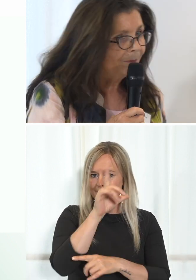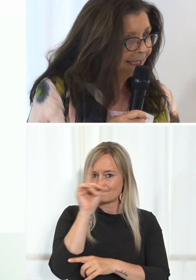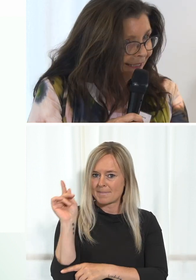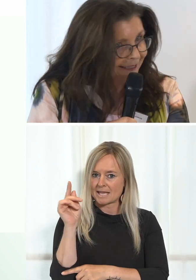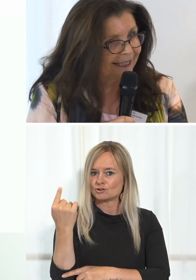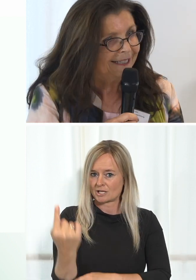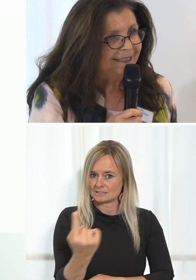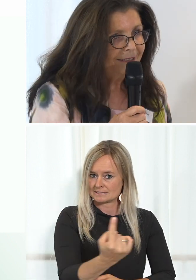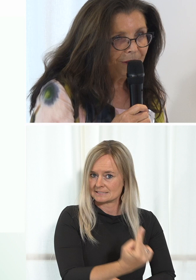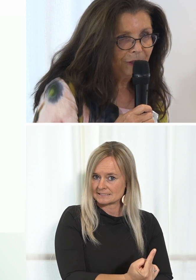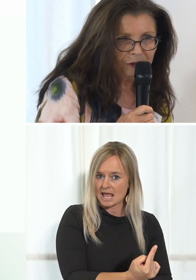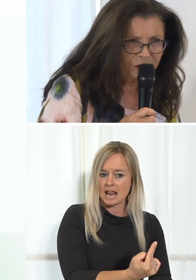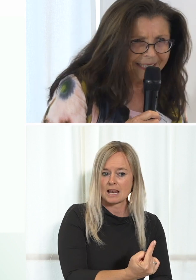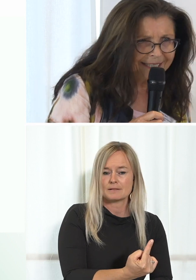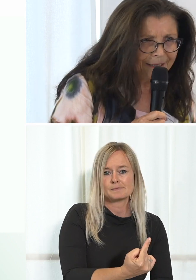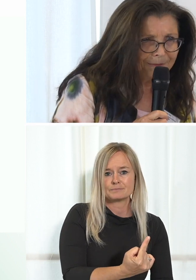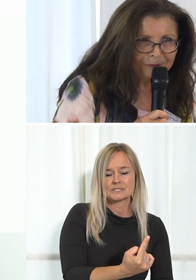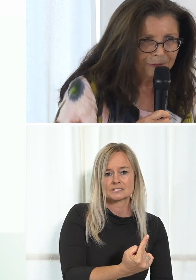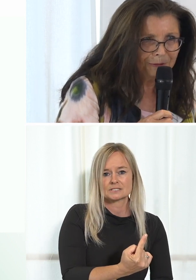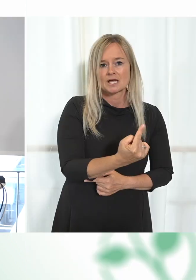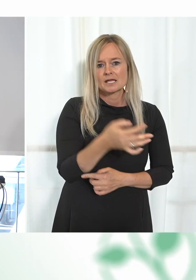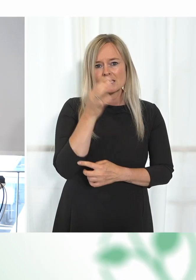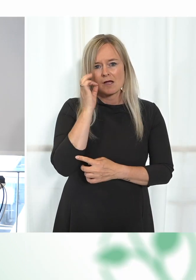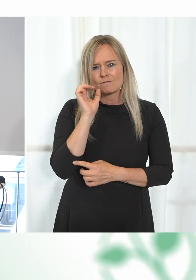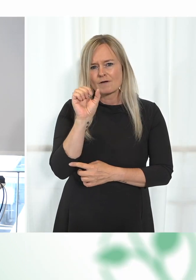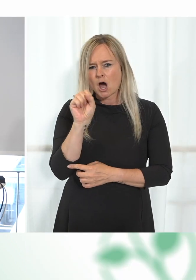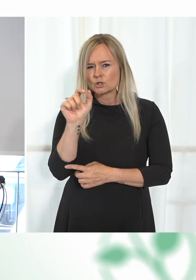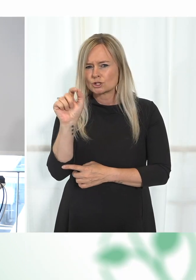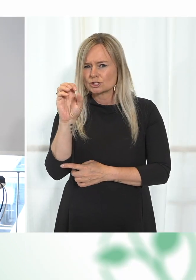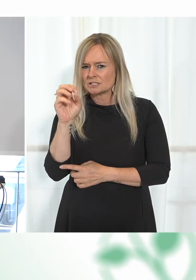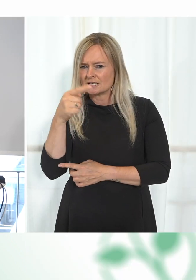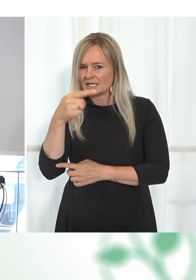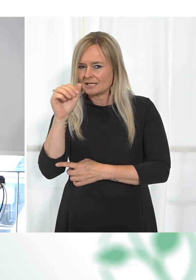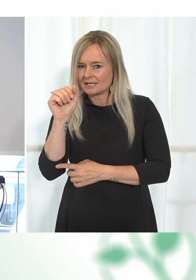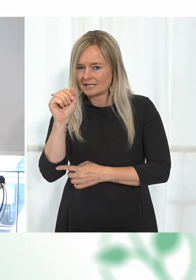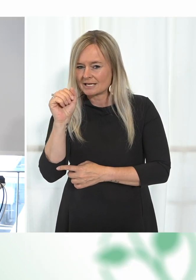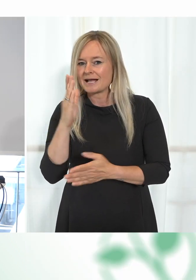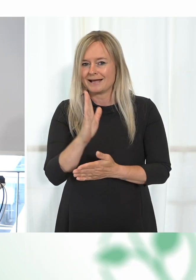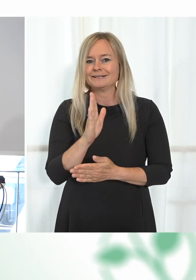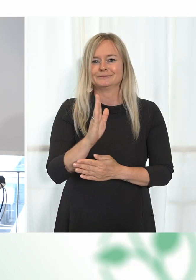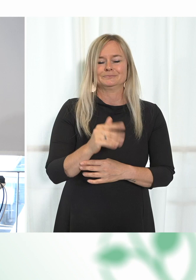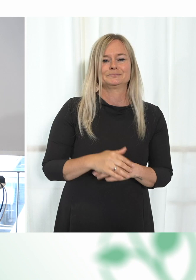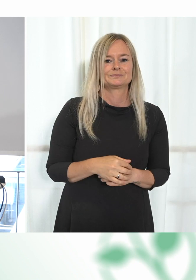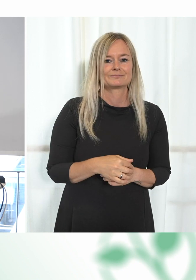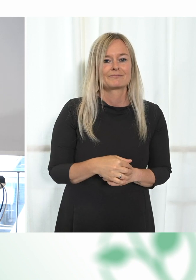berühmte Neberkette. Sie, Frau Steger, glaube ich, Entschuldigung, wenn ich den Namen nicht, ja, super, danke,